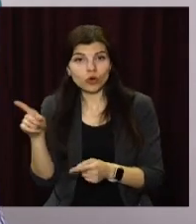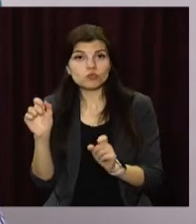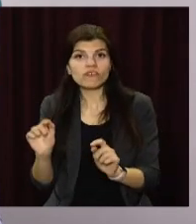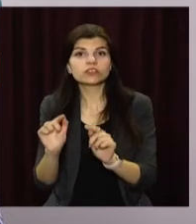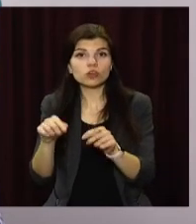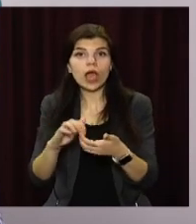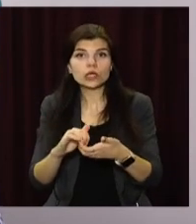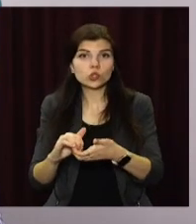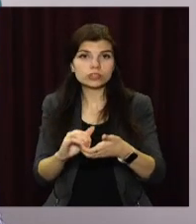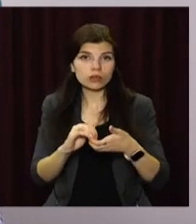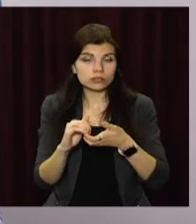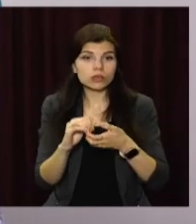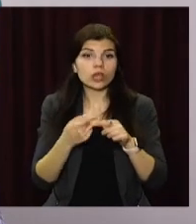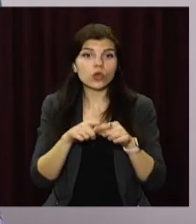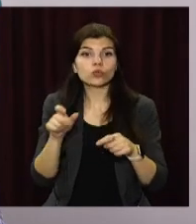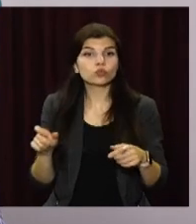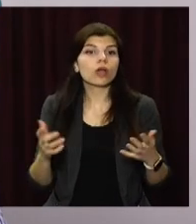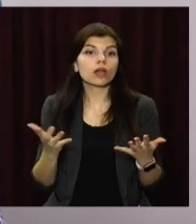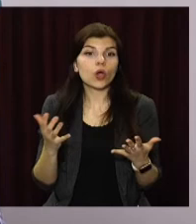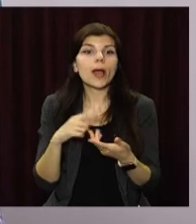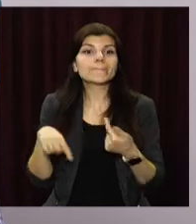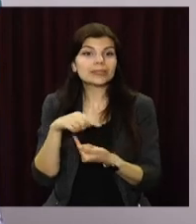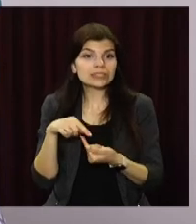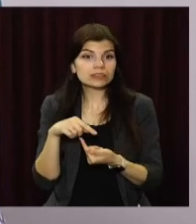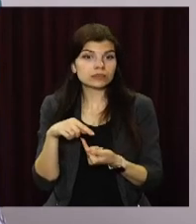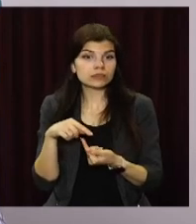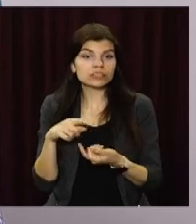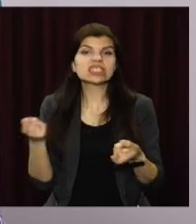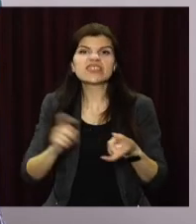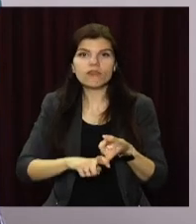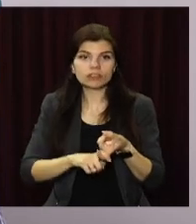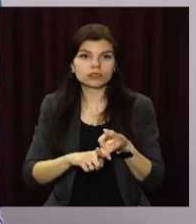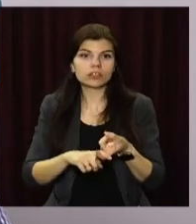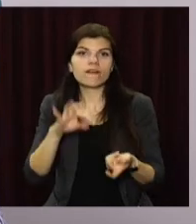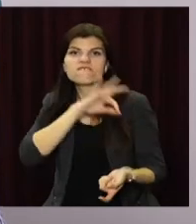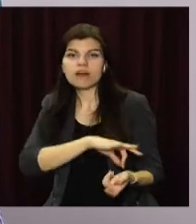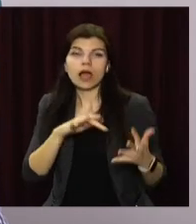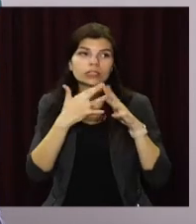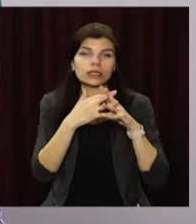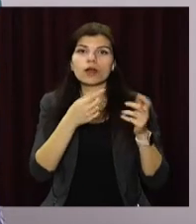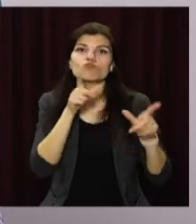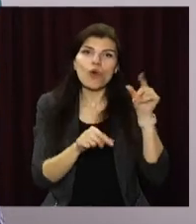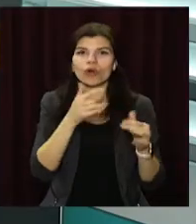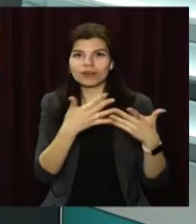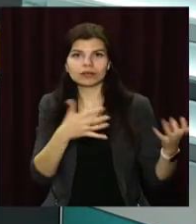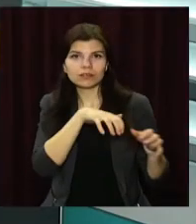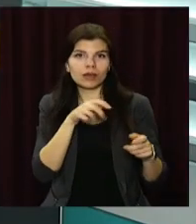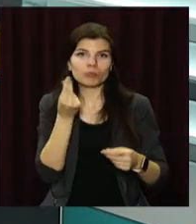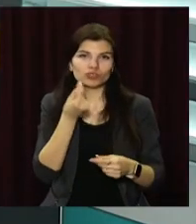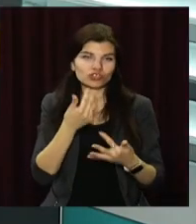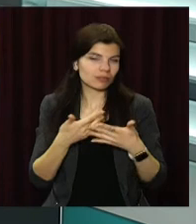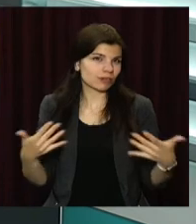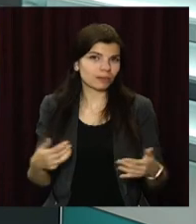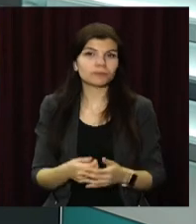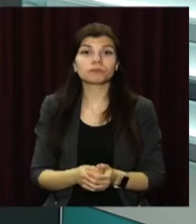в ассоциацию. Это люди, у которых бизнес связан с сельским хозяйством.